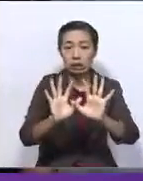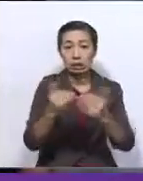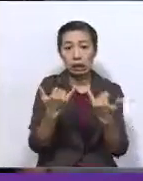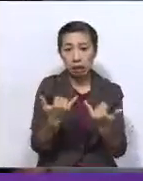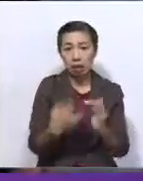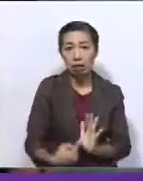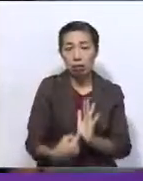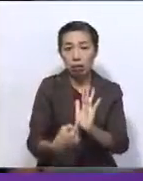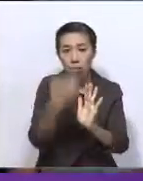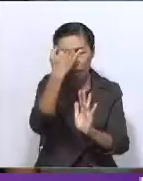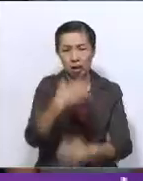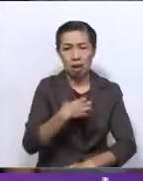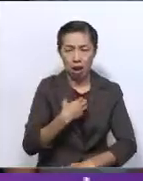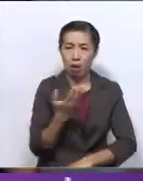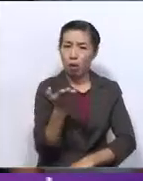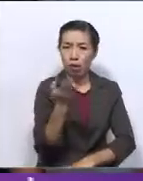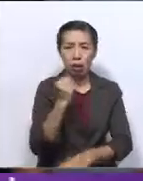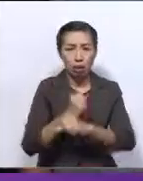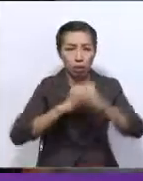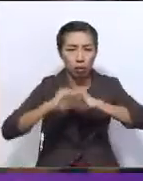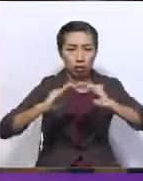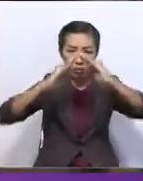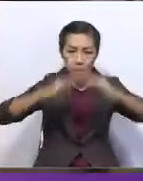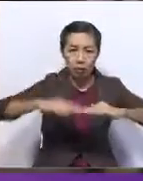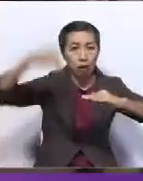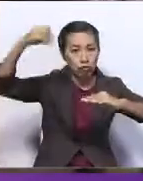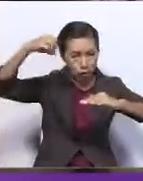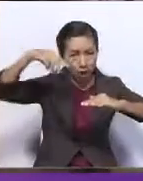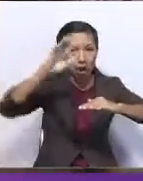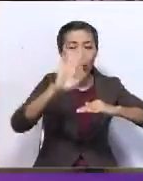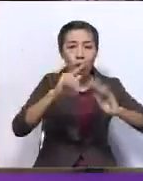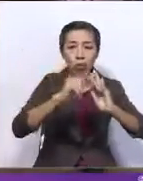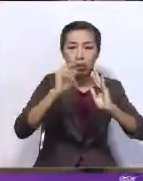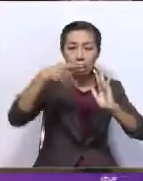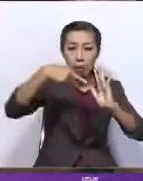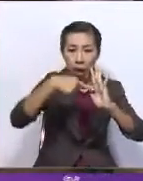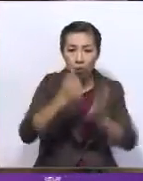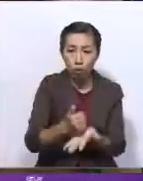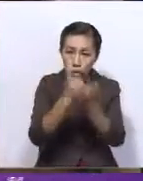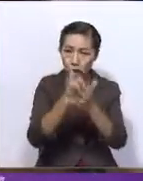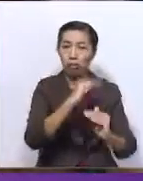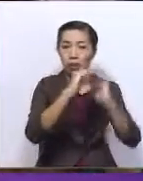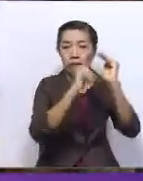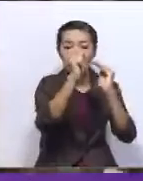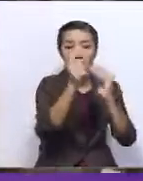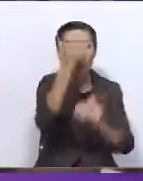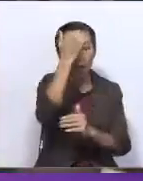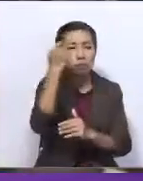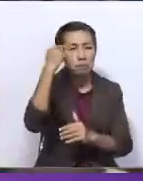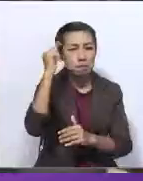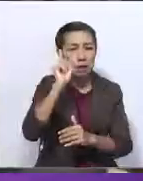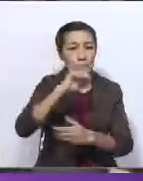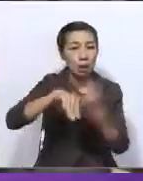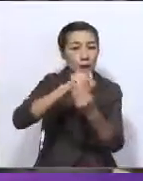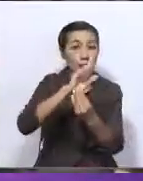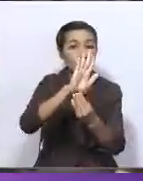ในครั้งนี้ก็เพื่อเรียกร้องต้องการให้มีการก่อสร้างโรงไฟฟ้าเทพาซึ่งนำมาสู่การพัฒนาท้องถิ่นโดยมองว่าเป็นการพัฒนาเศรษฐ